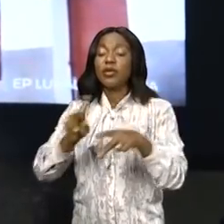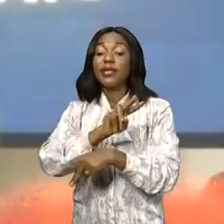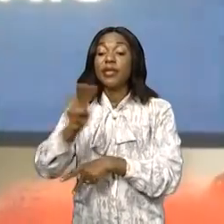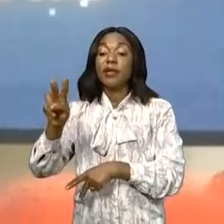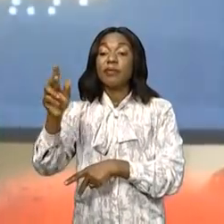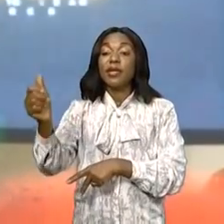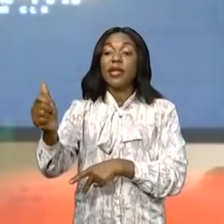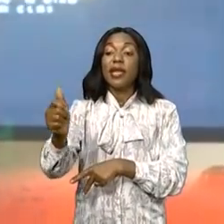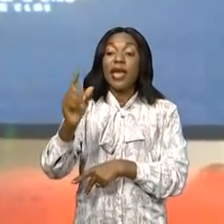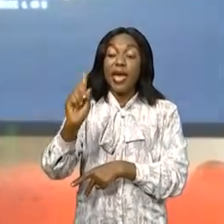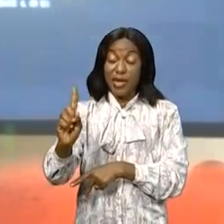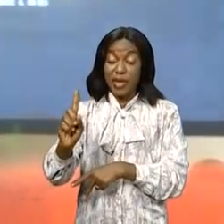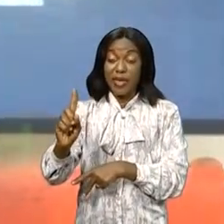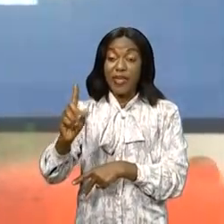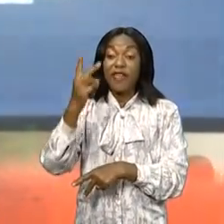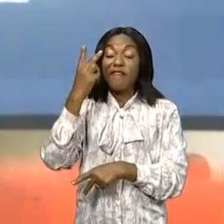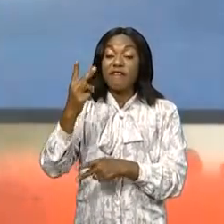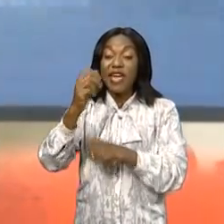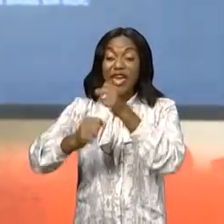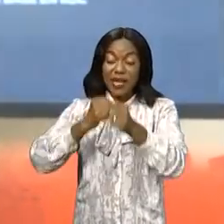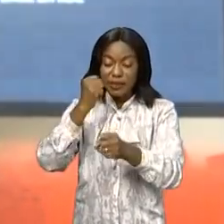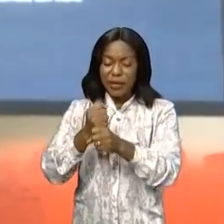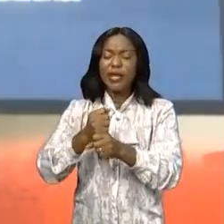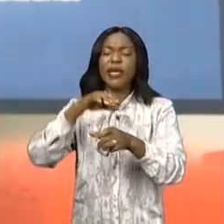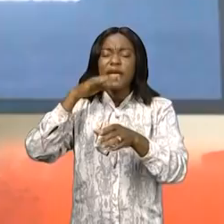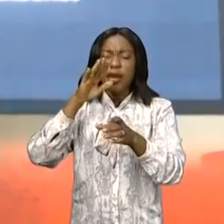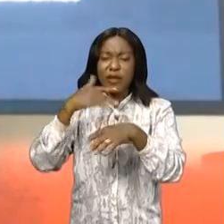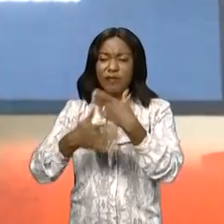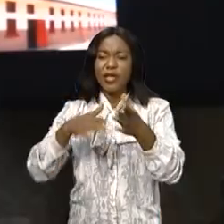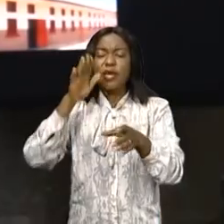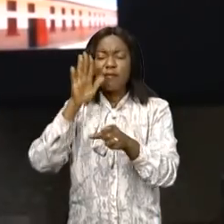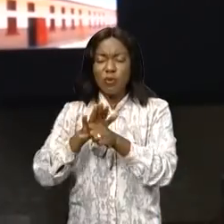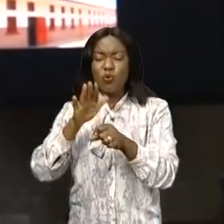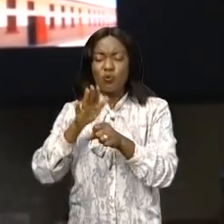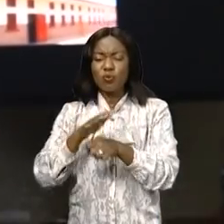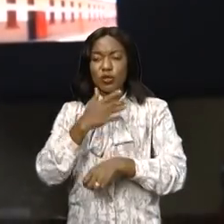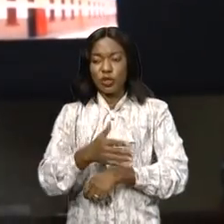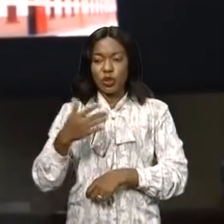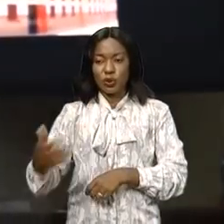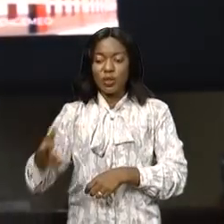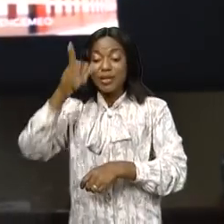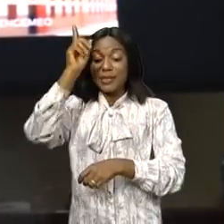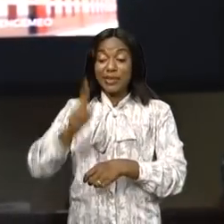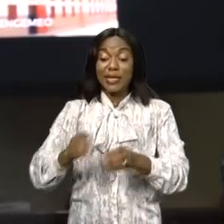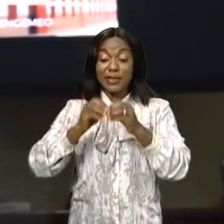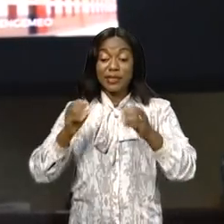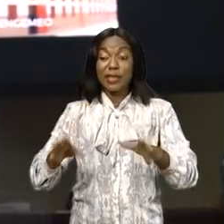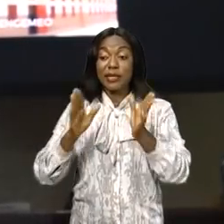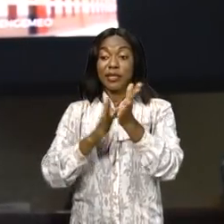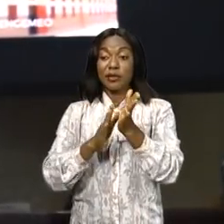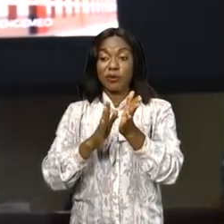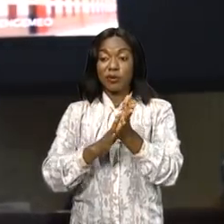20 ans, le BSECO a enregistré plusieurs réalisations, notamment 150 écoles construites ou réhabilitées. A cela,